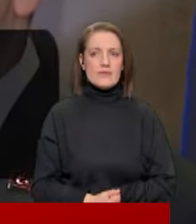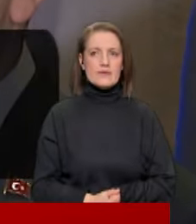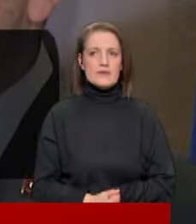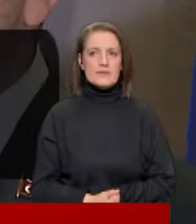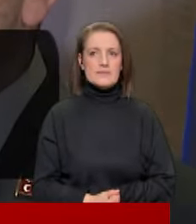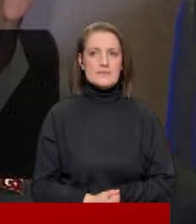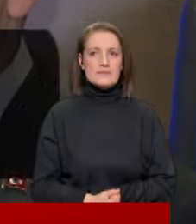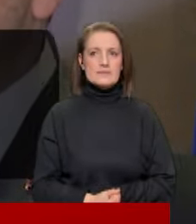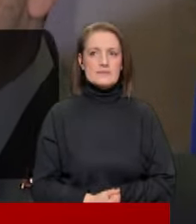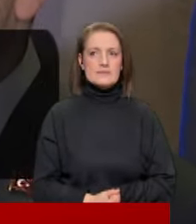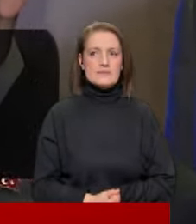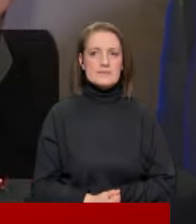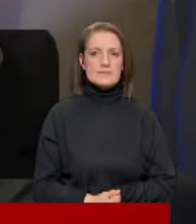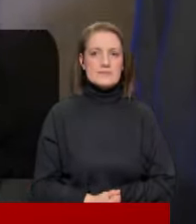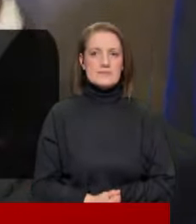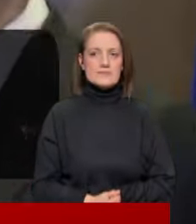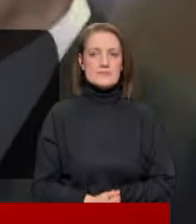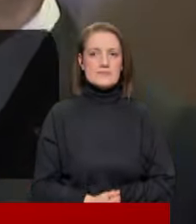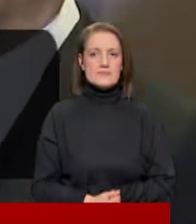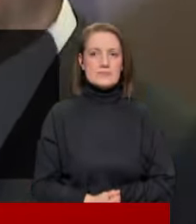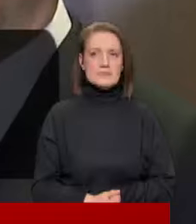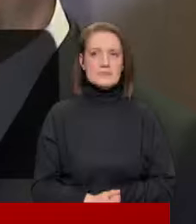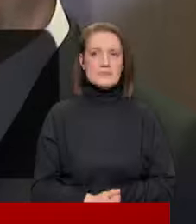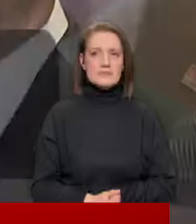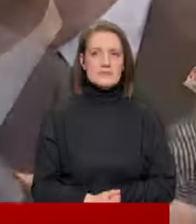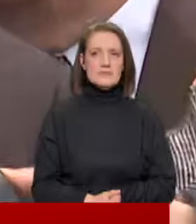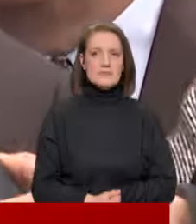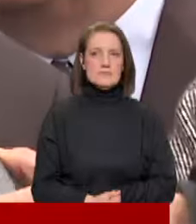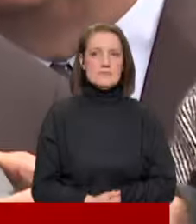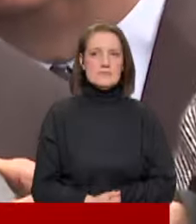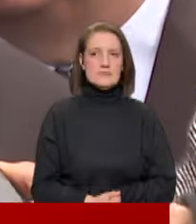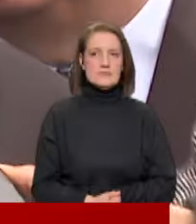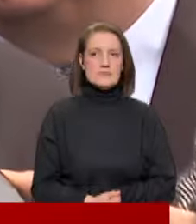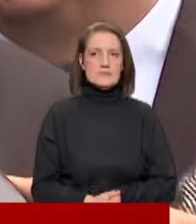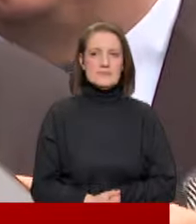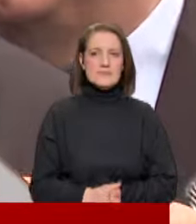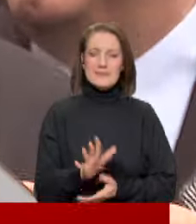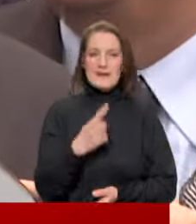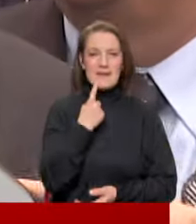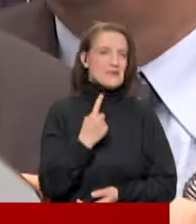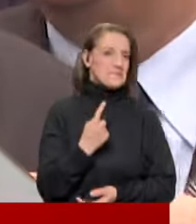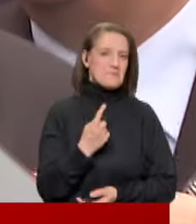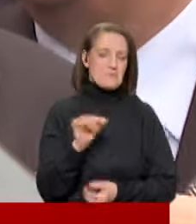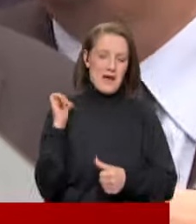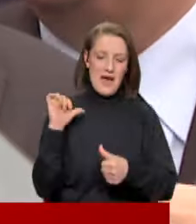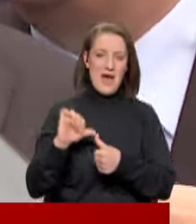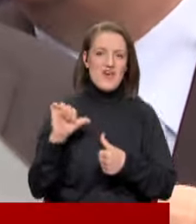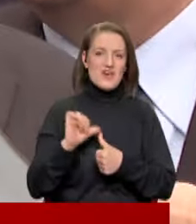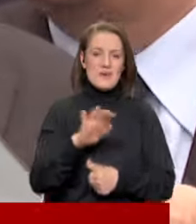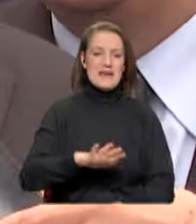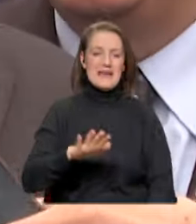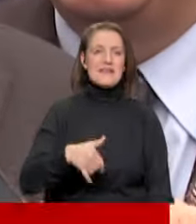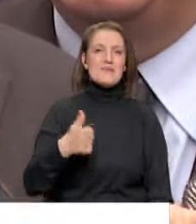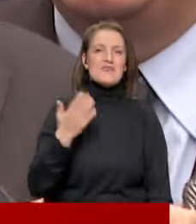açığız Ama önce bu samimiyetini gösterecek öyle yok Ne diyeyim Acemi genel Başkanım